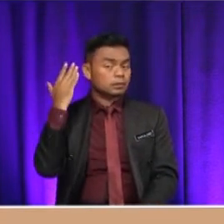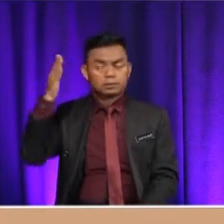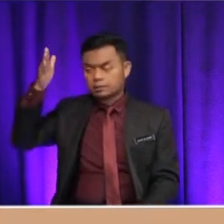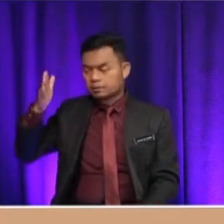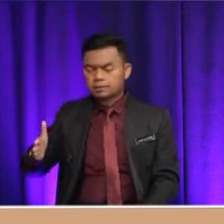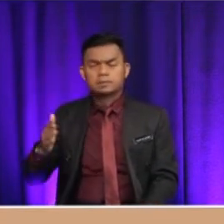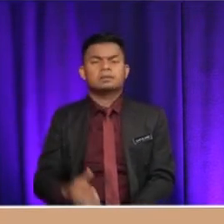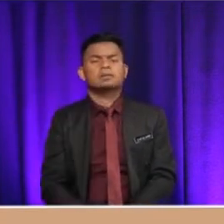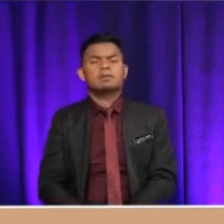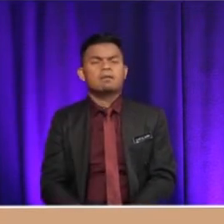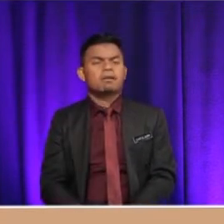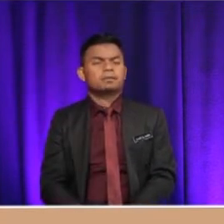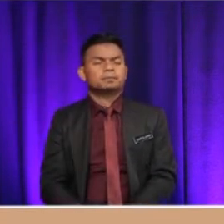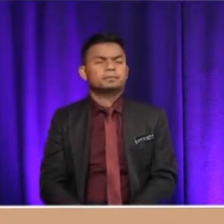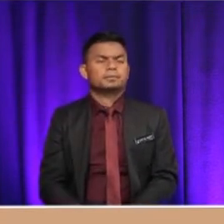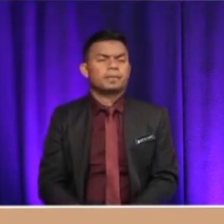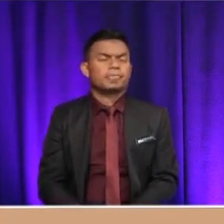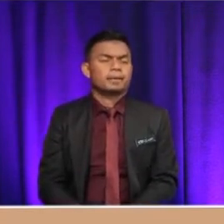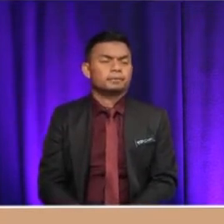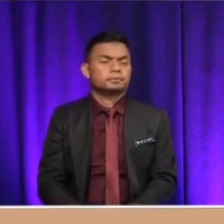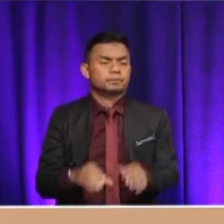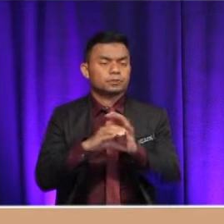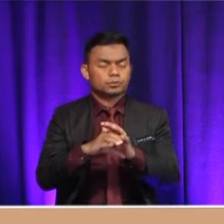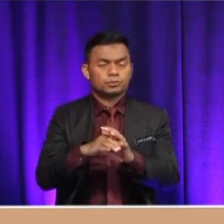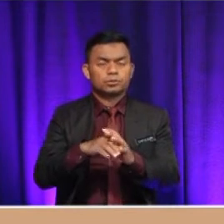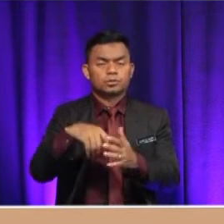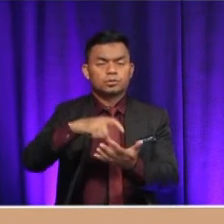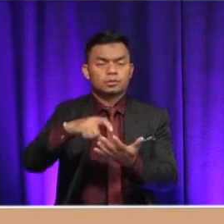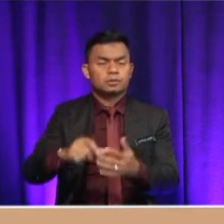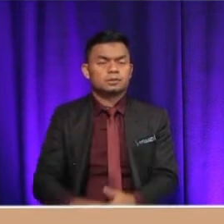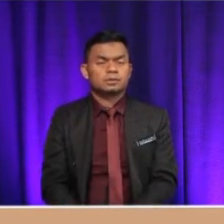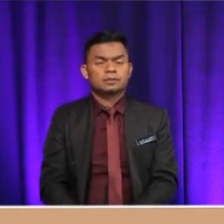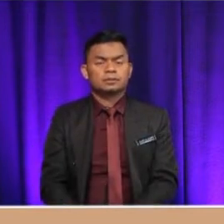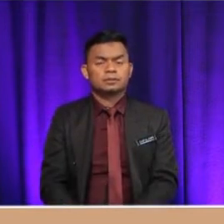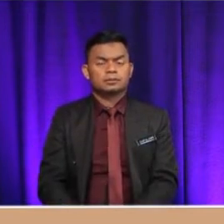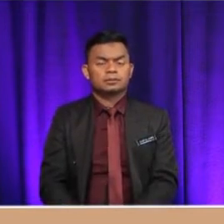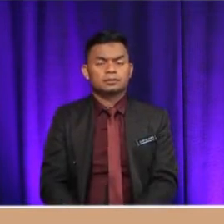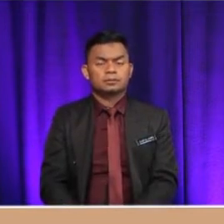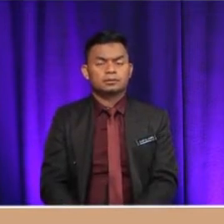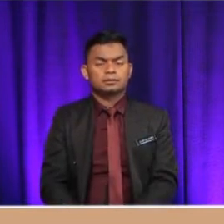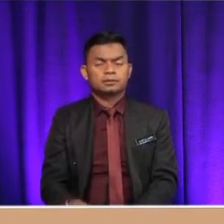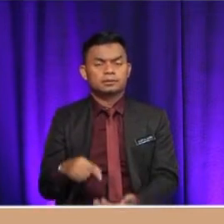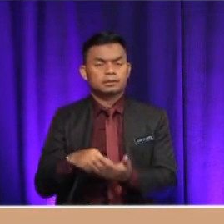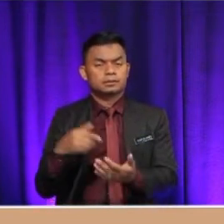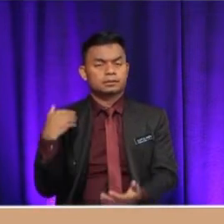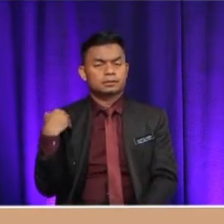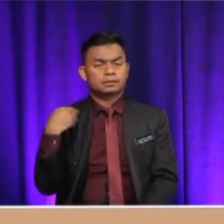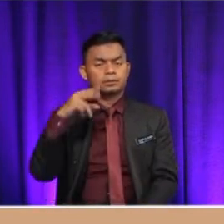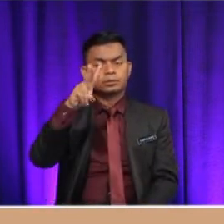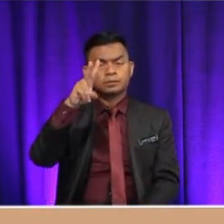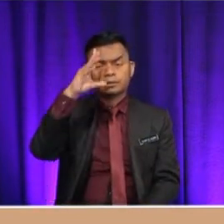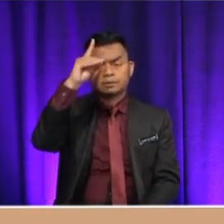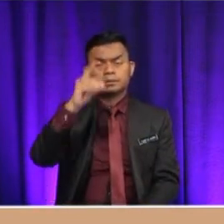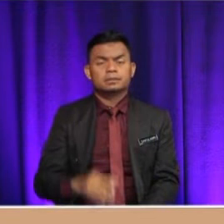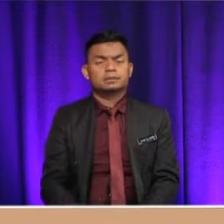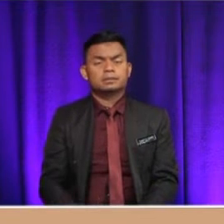Okey, ini contoh lukisan ortografik perpaipan. Dia pandangan dua dimensi. Ni pandangan dari mana? Atas ke sisi ke macam